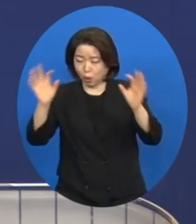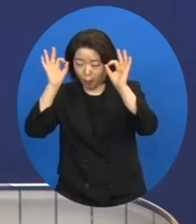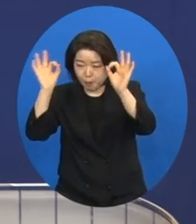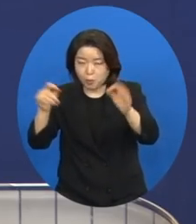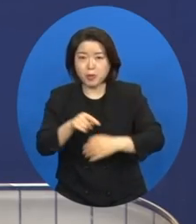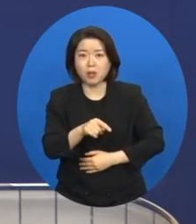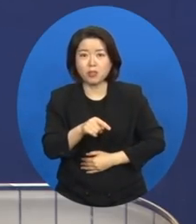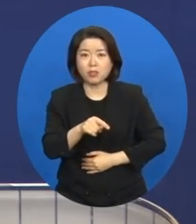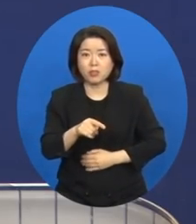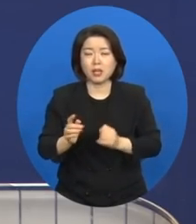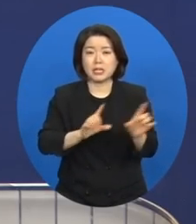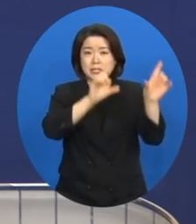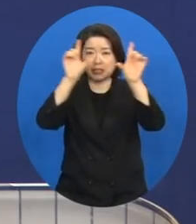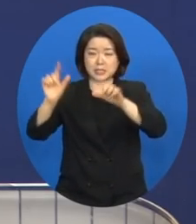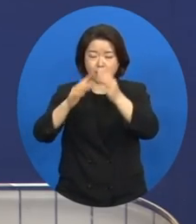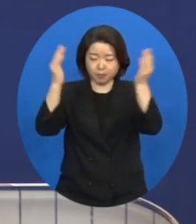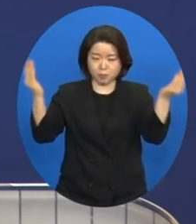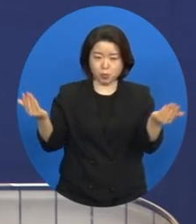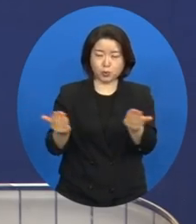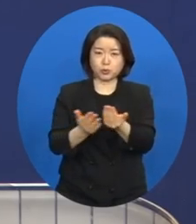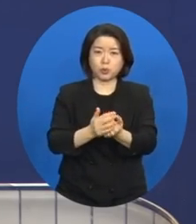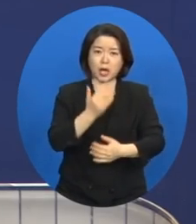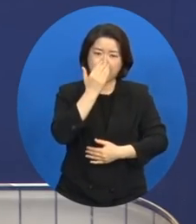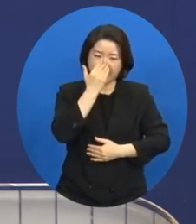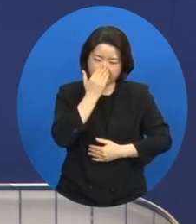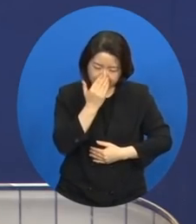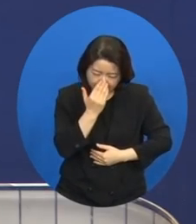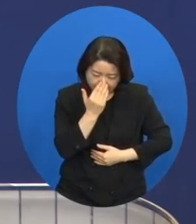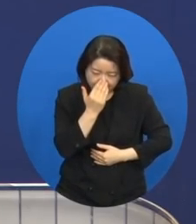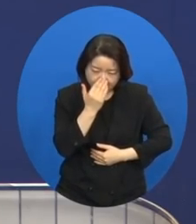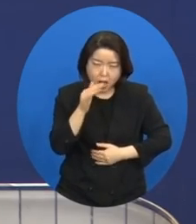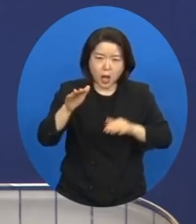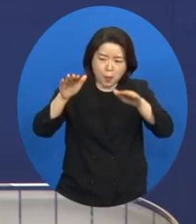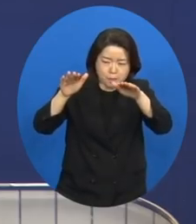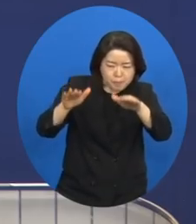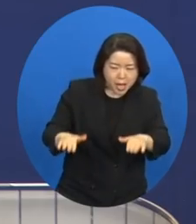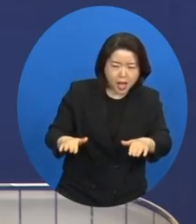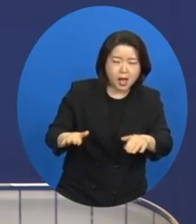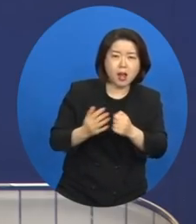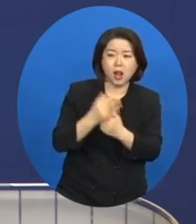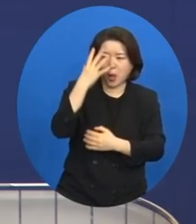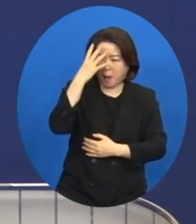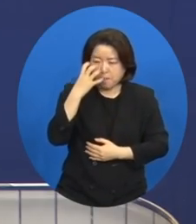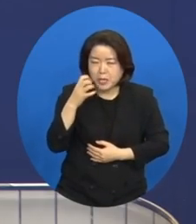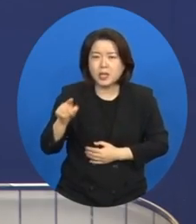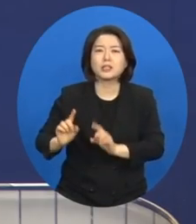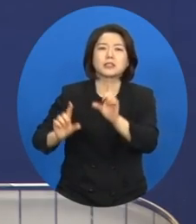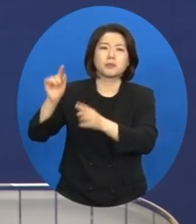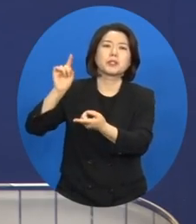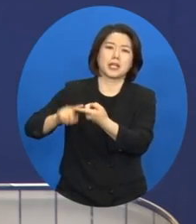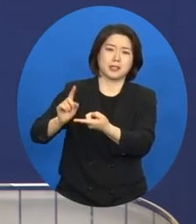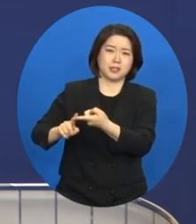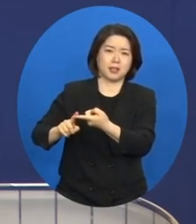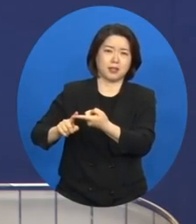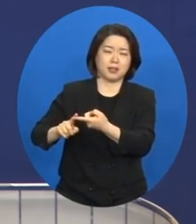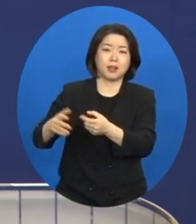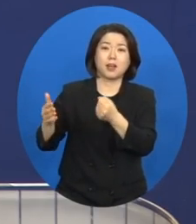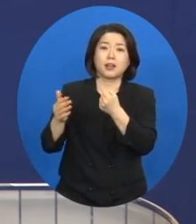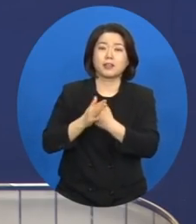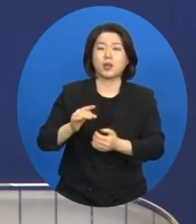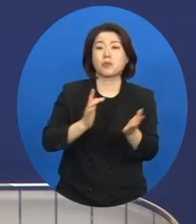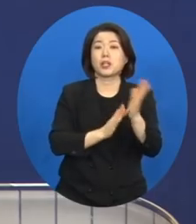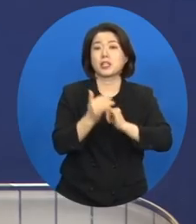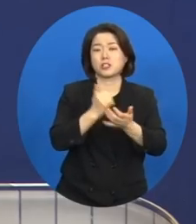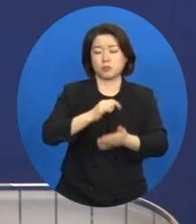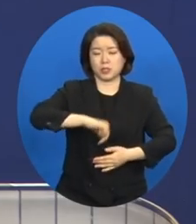그 삶 전체가요 낮아지심 겸손과 비천함이었다는 겁니다. 그렇기 때문에 그분은 자신을